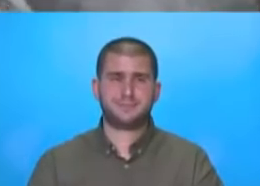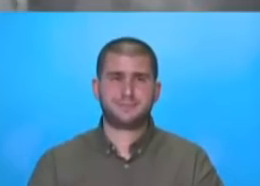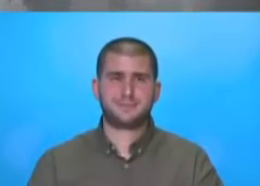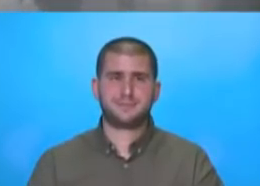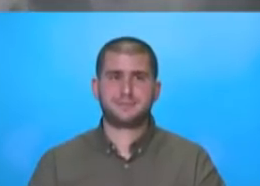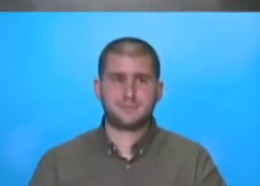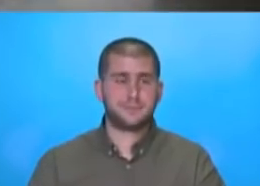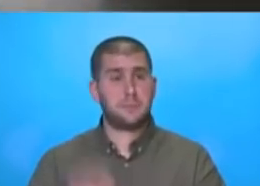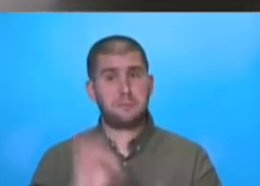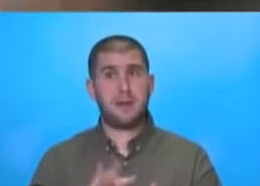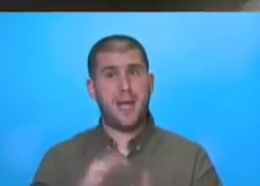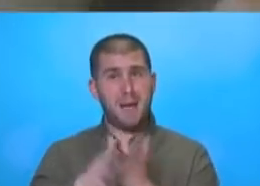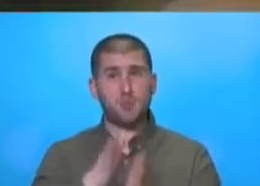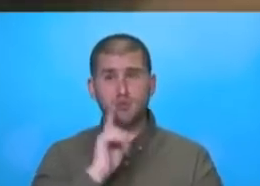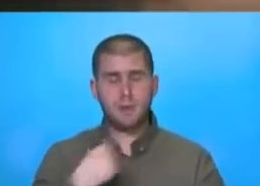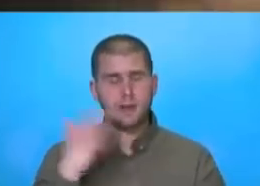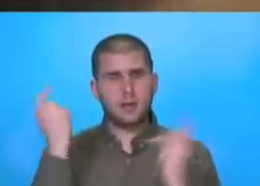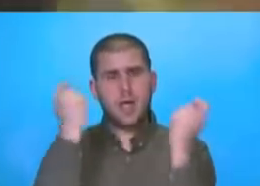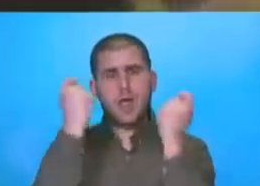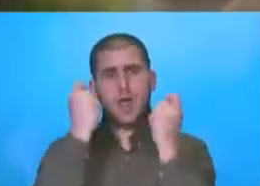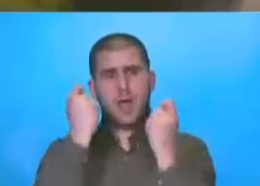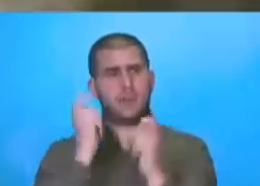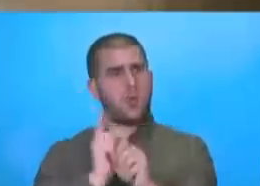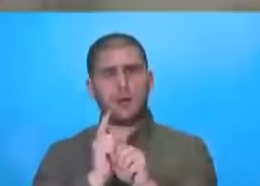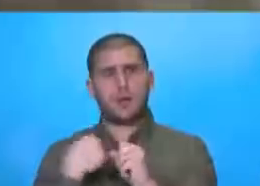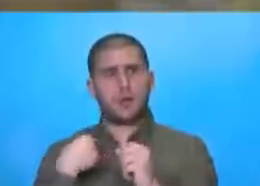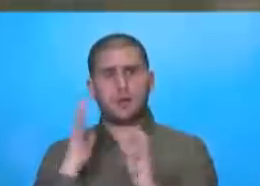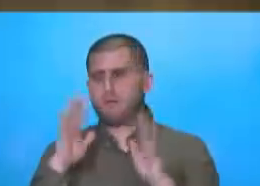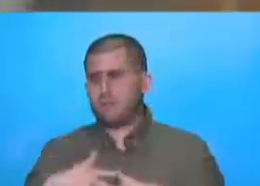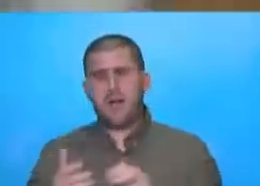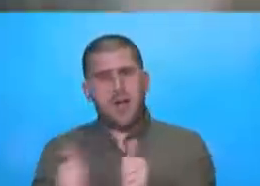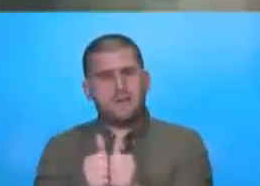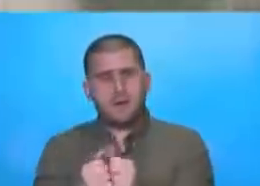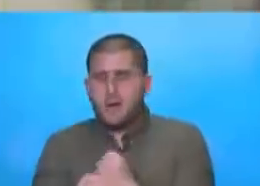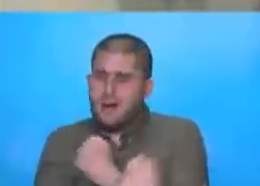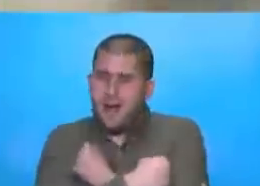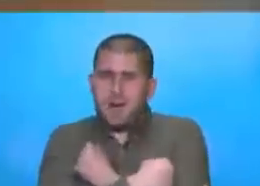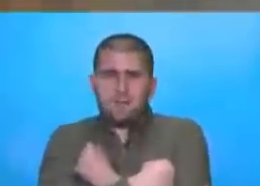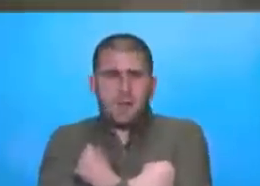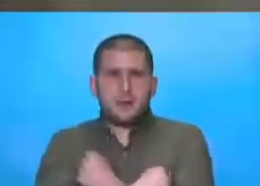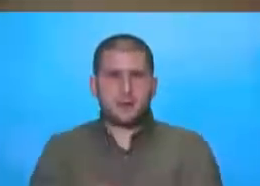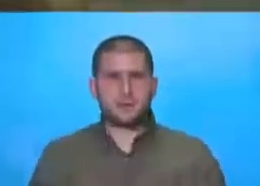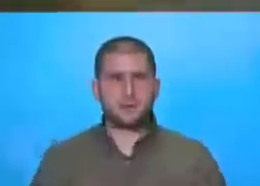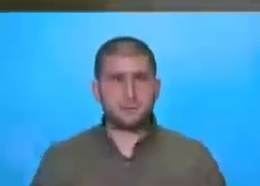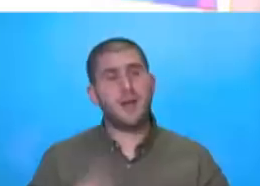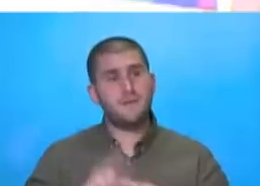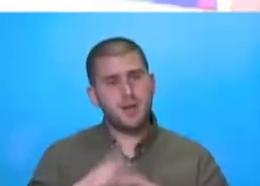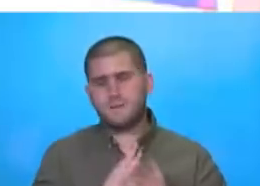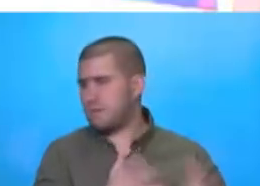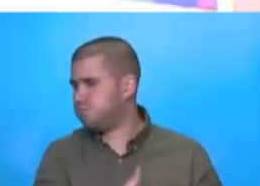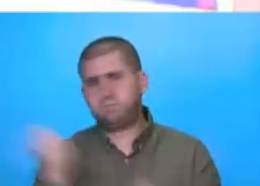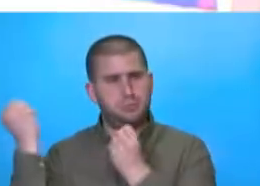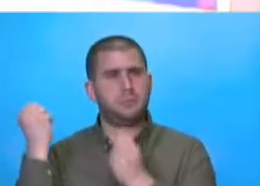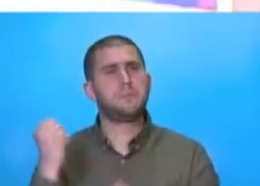אלנה! כשאמרו את השם שלי הייתי בשוק. אוטומטית נפלתי ליונתן והוא חיבק אותי ו... ואז כבר לקחו אותי.